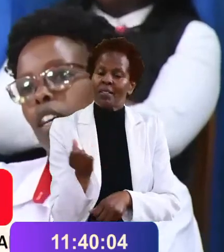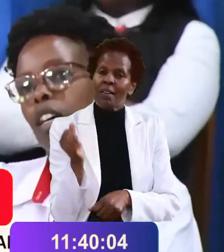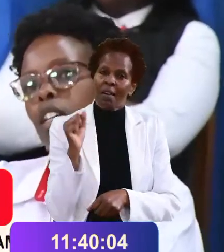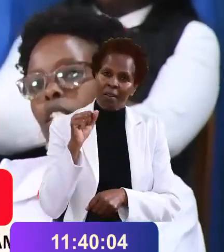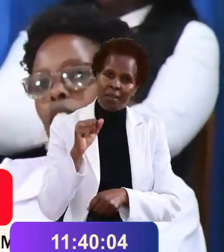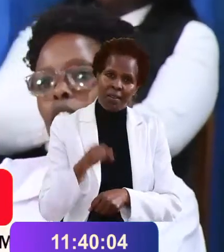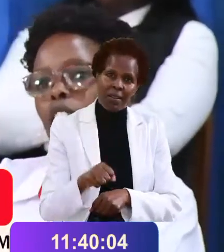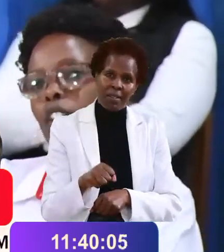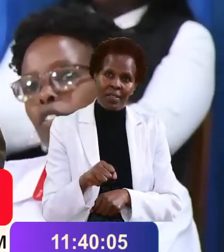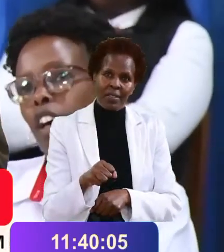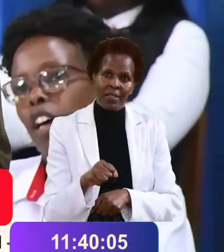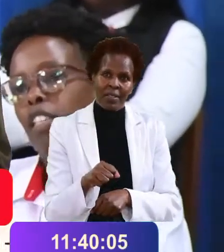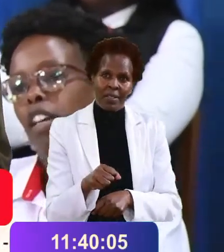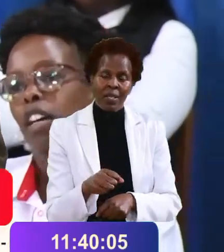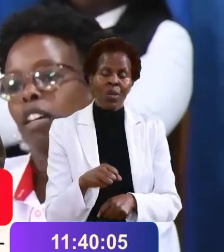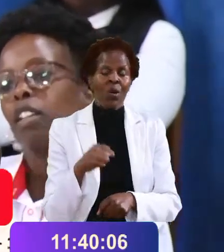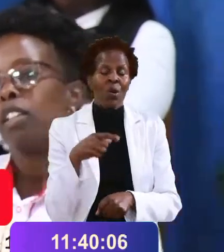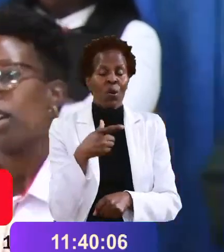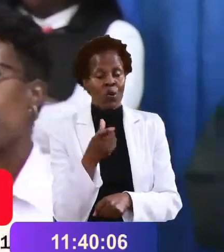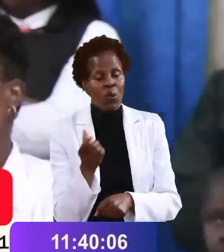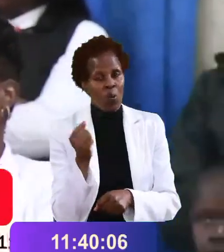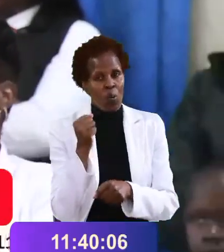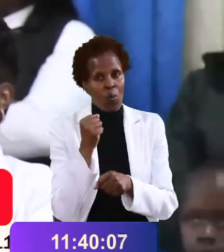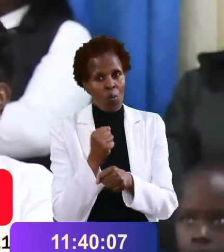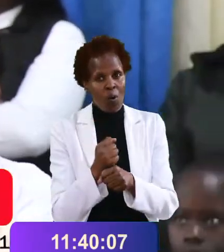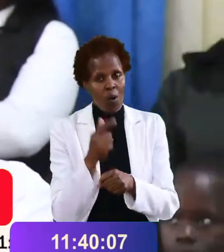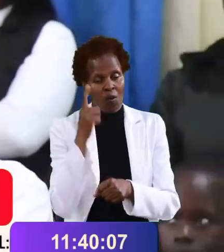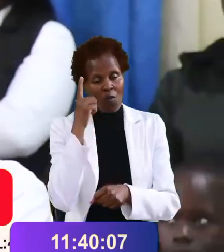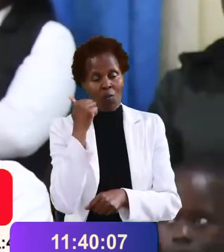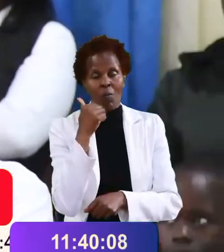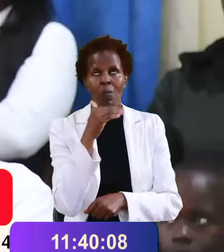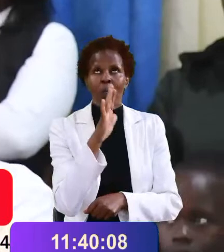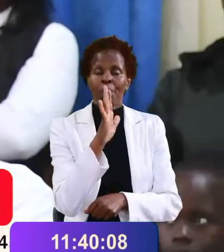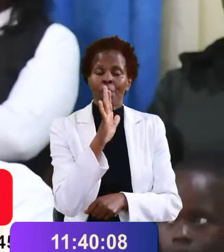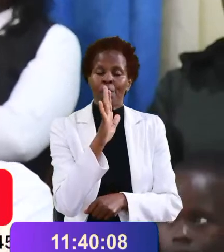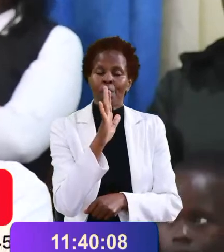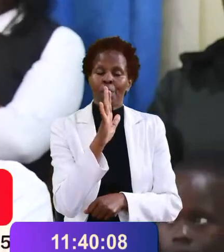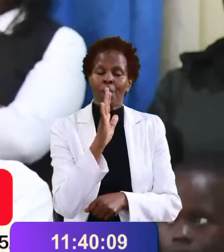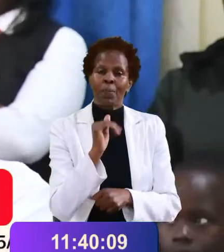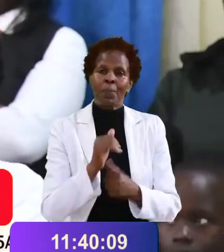nitaitika, nitafanya kazi ya Bwana,